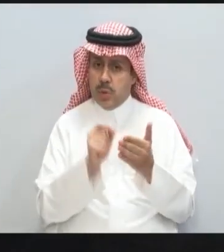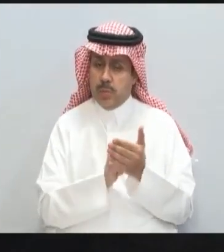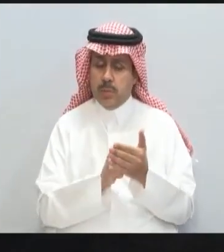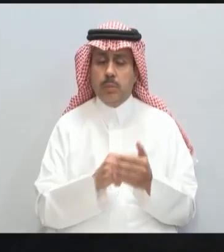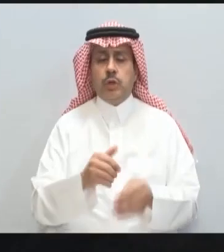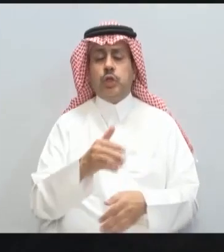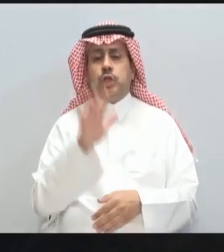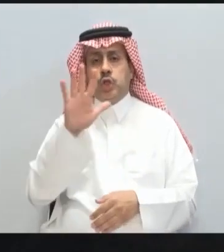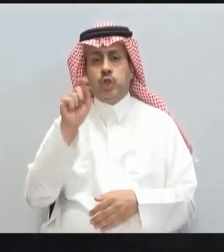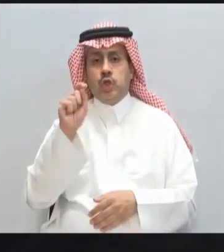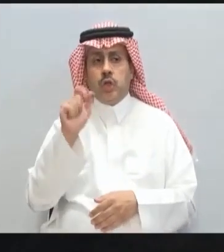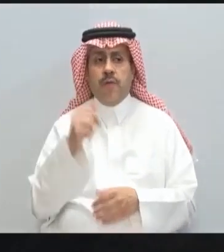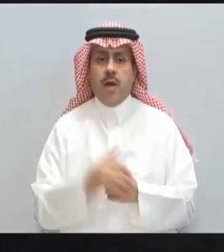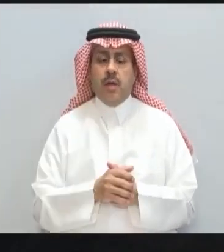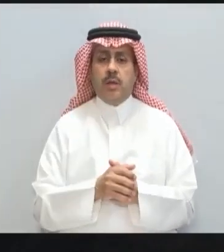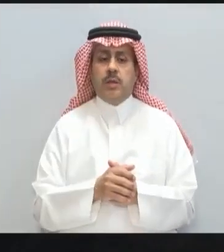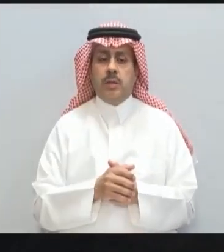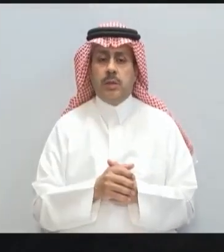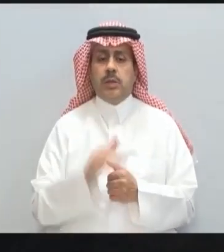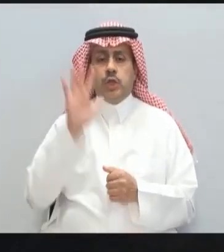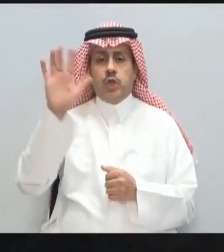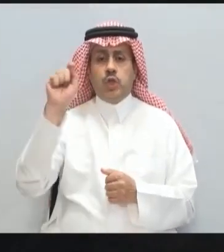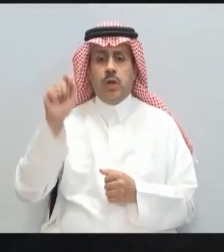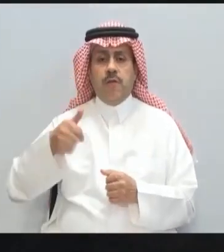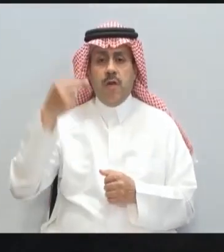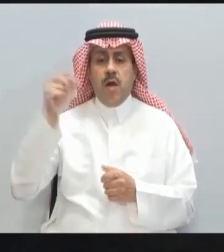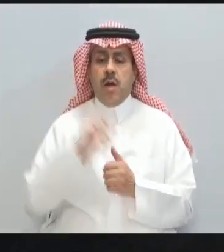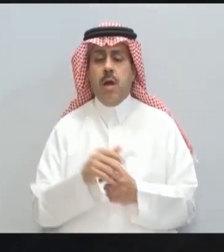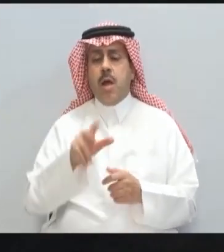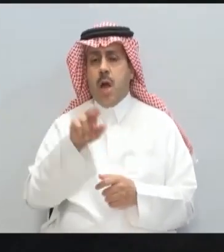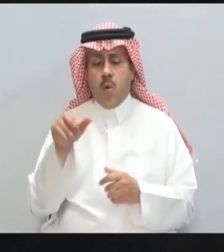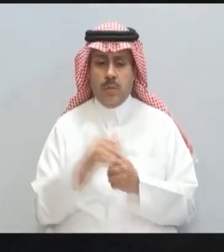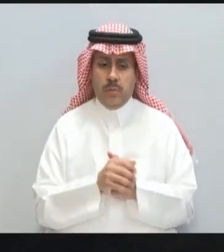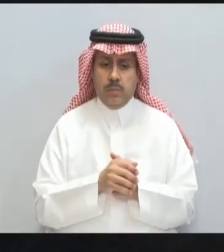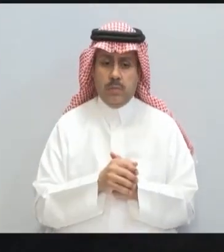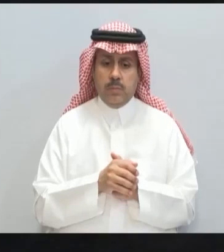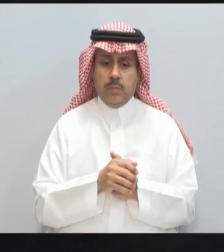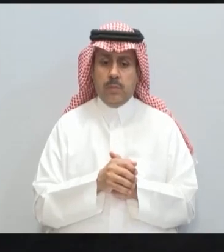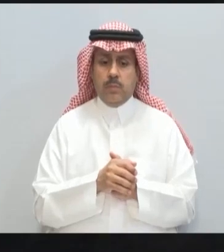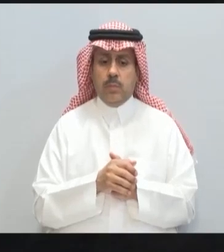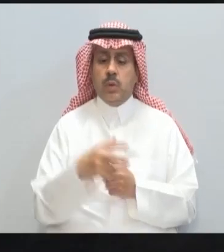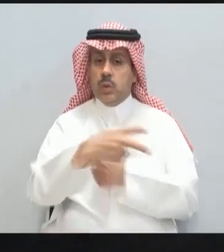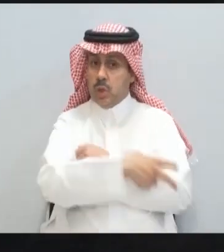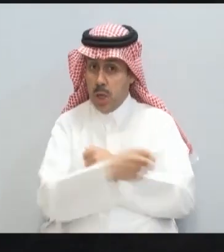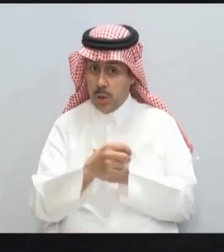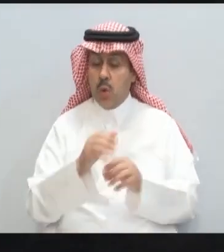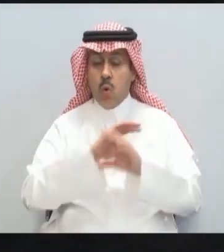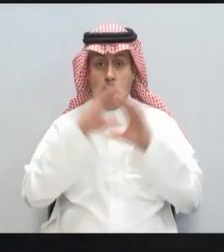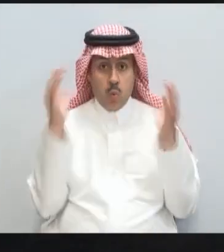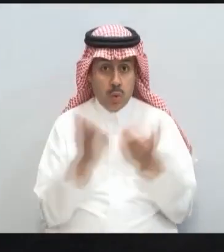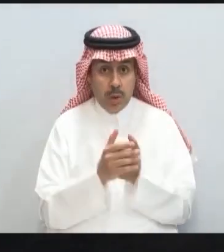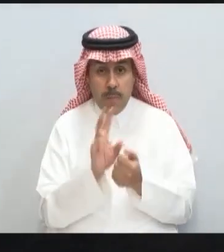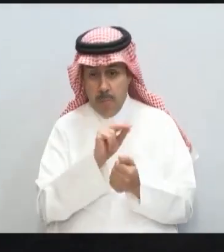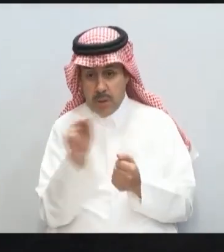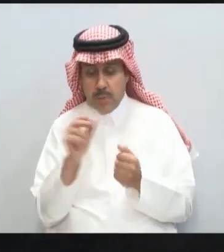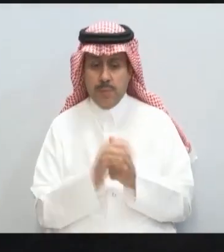يشفع لاخوانه يكتب لهم او يخاطب من عنده الامر المقصود هو زكاه كل شيء بحسبه